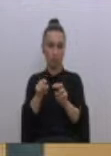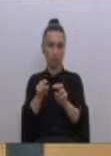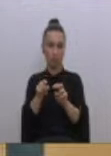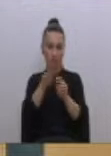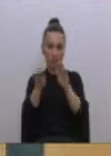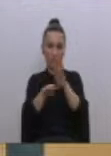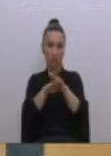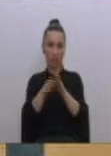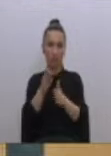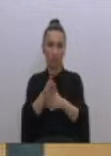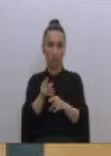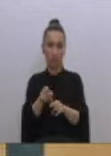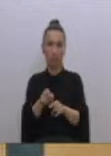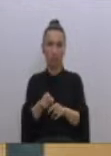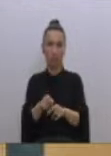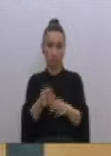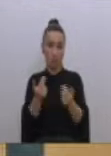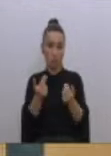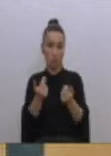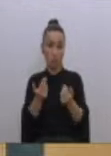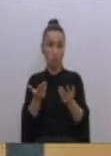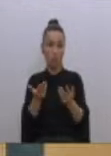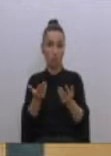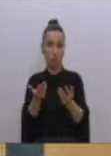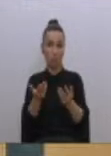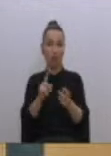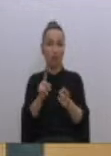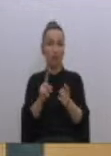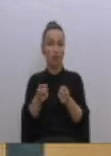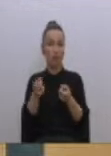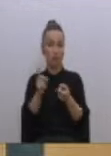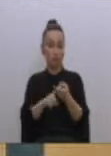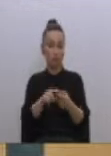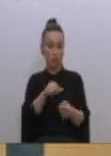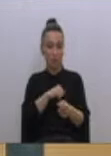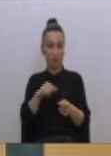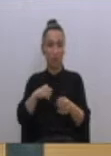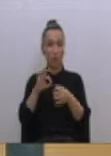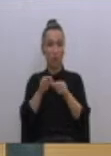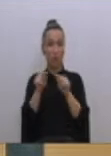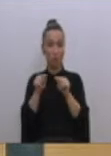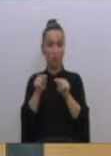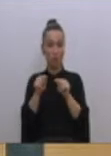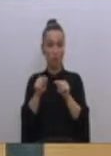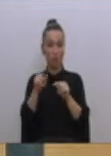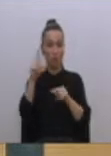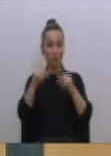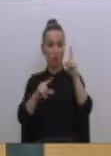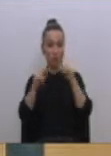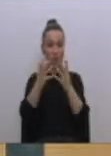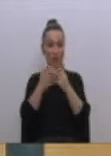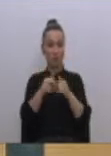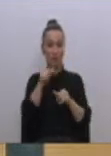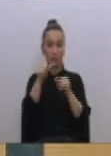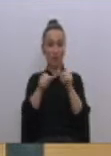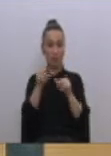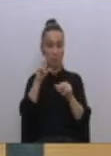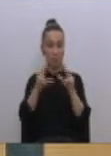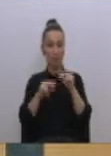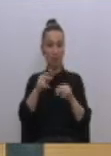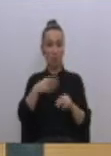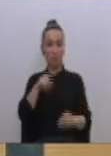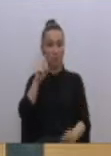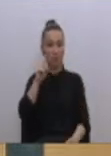ქვეშ არის ეს. ხო და რაც შეეხება თვითონ კონკრეტულად სტატისტიკას წლების მიხედვით, მე რამდენადაც